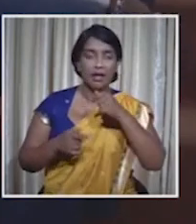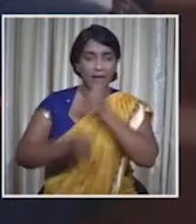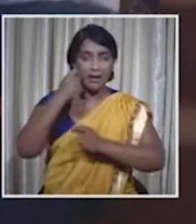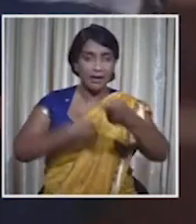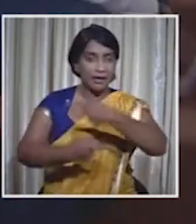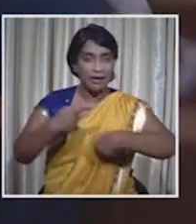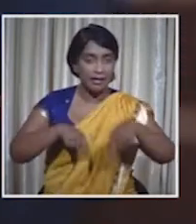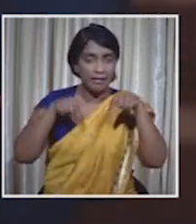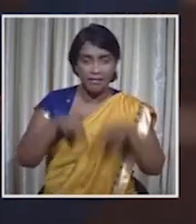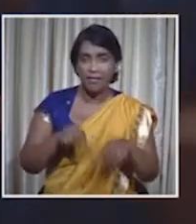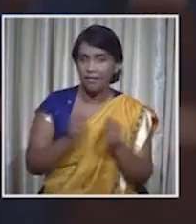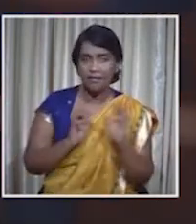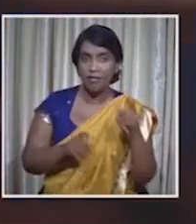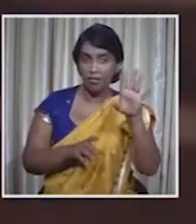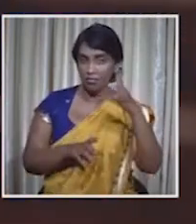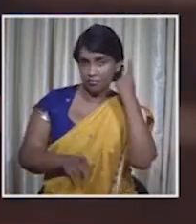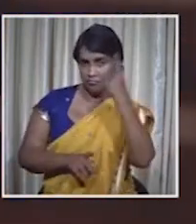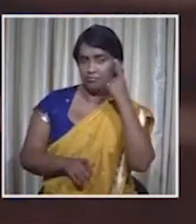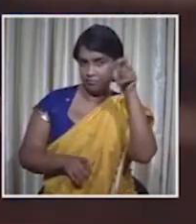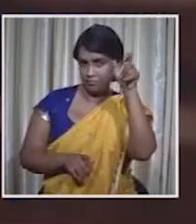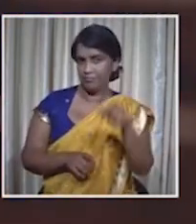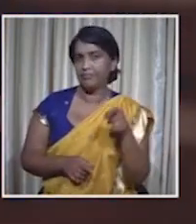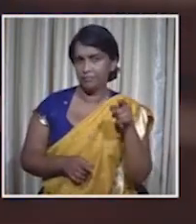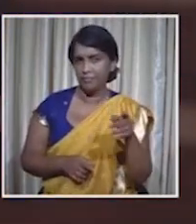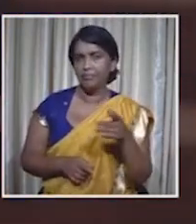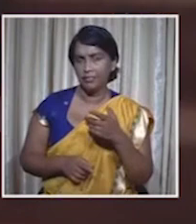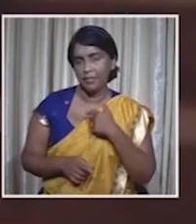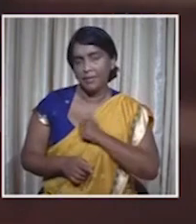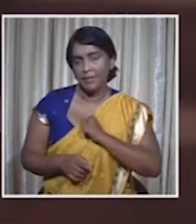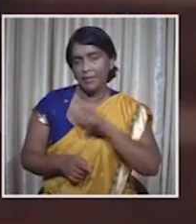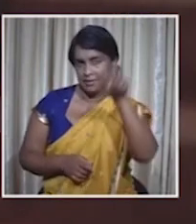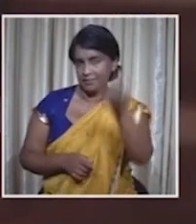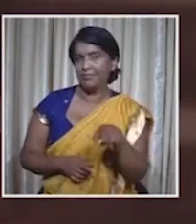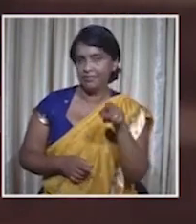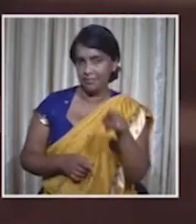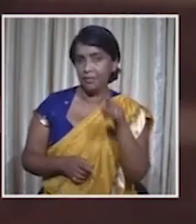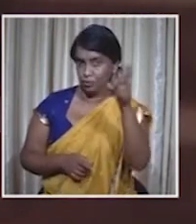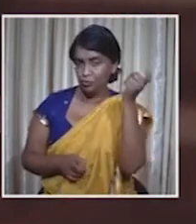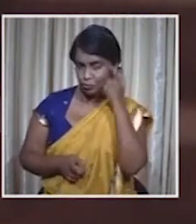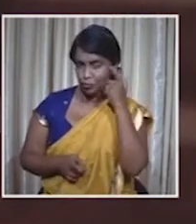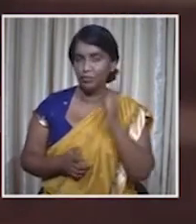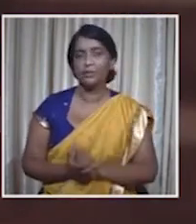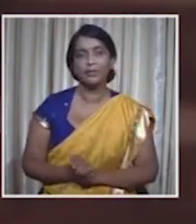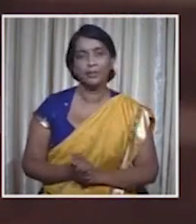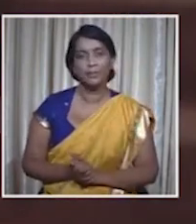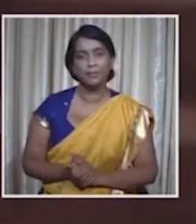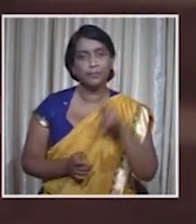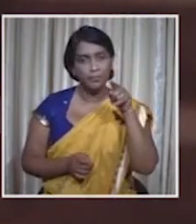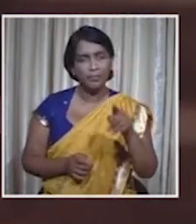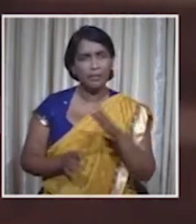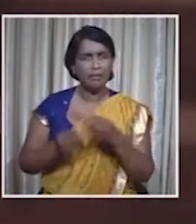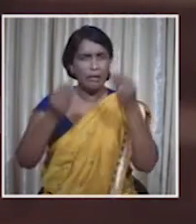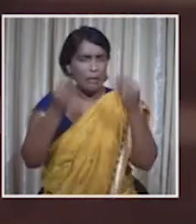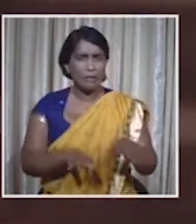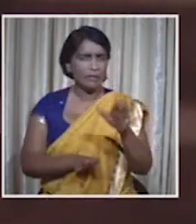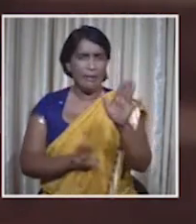ලීදේ ඉන්න වැඩියෙක් වගේ කටයුතු කරන්නේ නැහැ. ඔබතුමා බොහොම පරිණත දේශපාලඥෙක්. මං කැමති දේශපාලඥෙක්. ඔබතුමා දන්නවා.